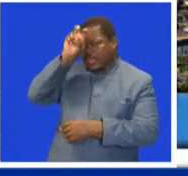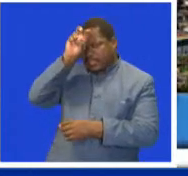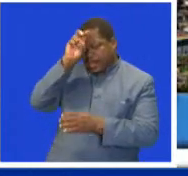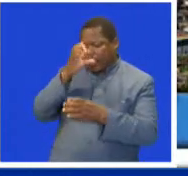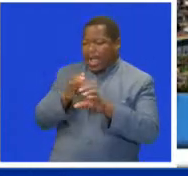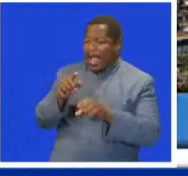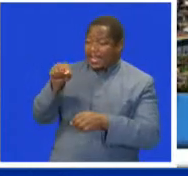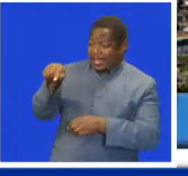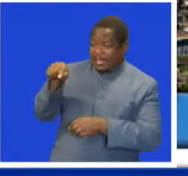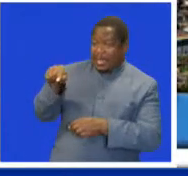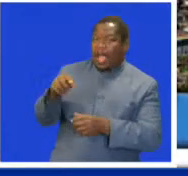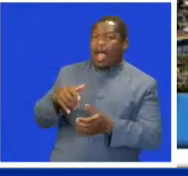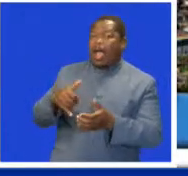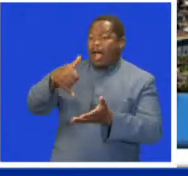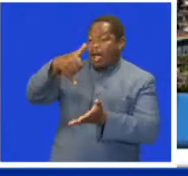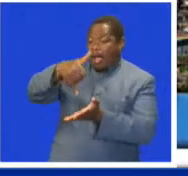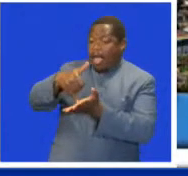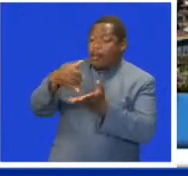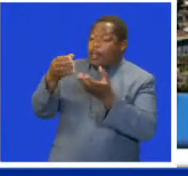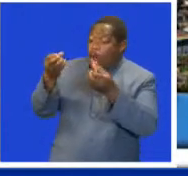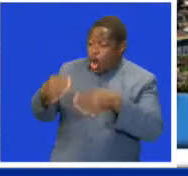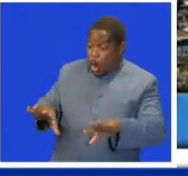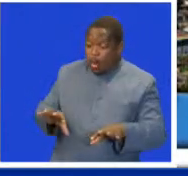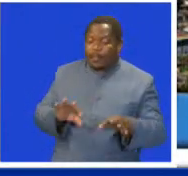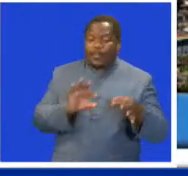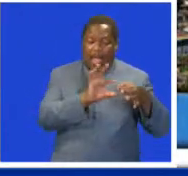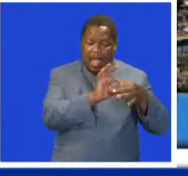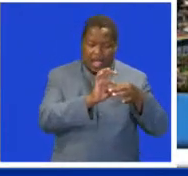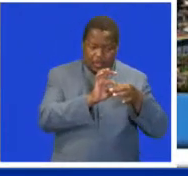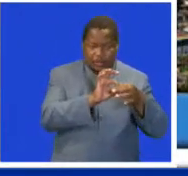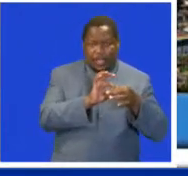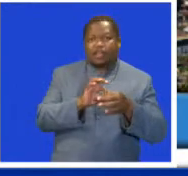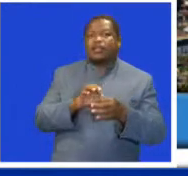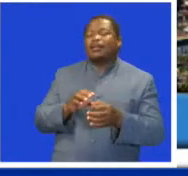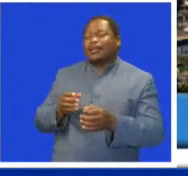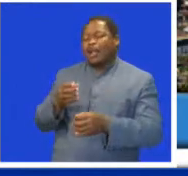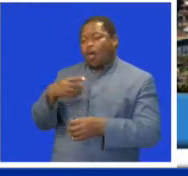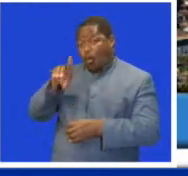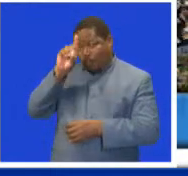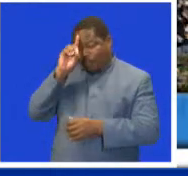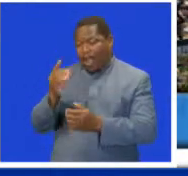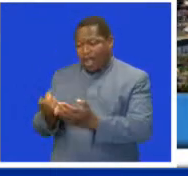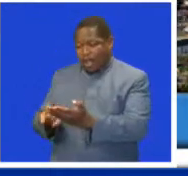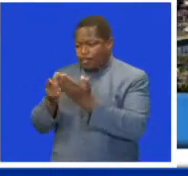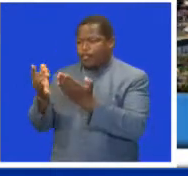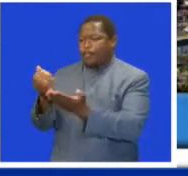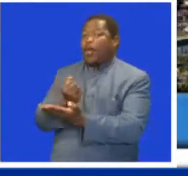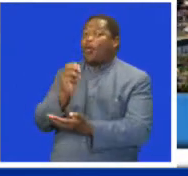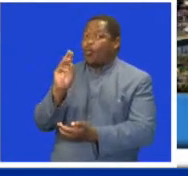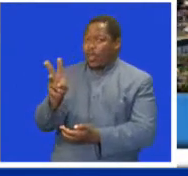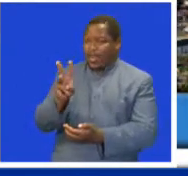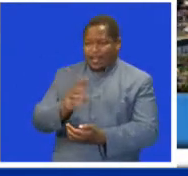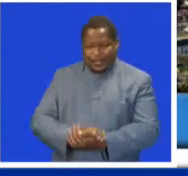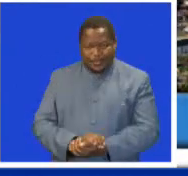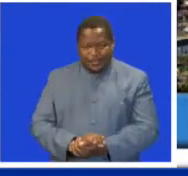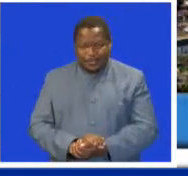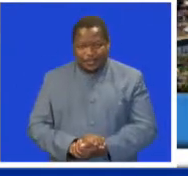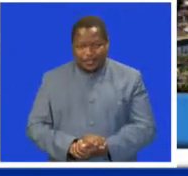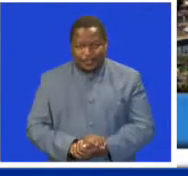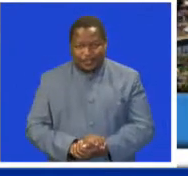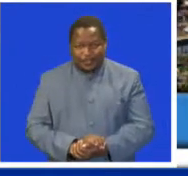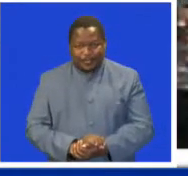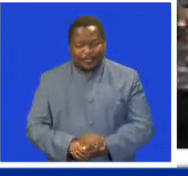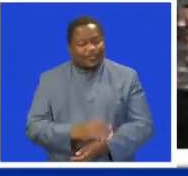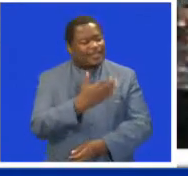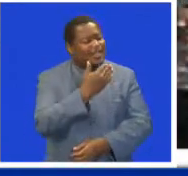iAfcon sitawuva ukuthi ithini ke le nhlangano kulo live legibitha ngicansi sitathola kahle ngesikhathi Sato temdlalo siyabonga kakhulu nele